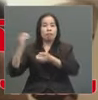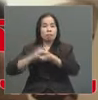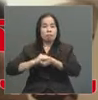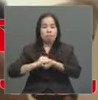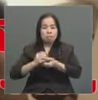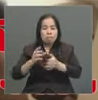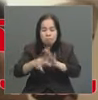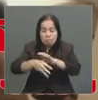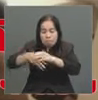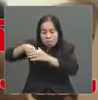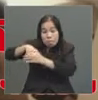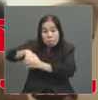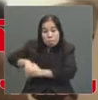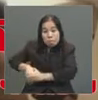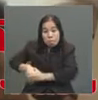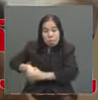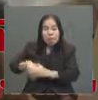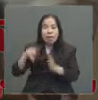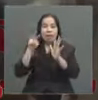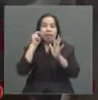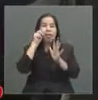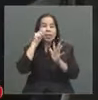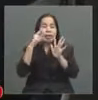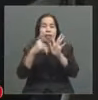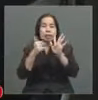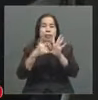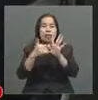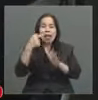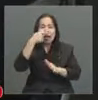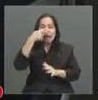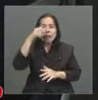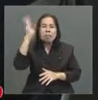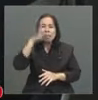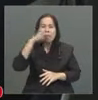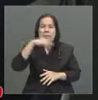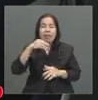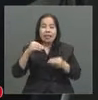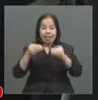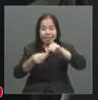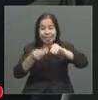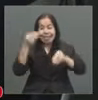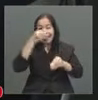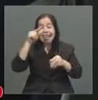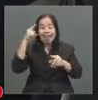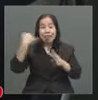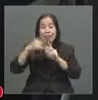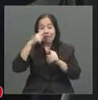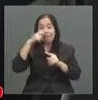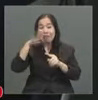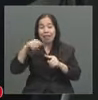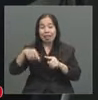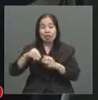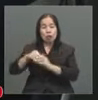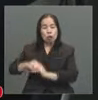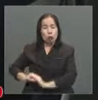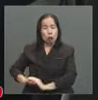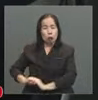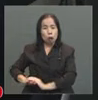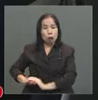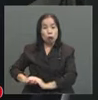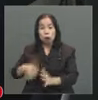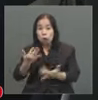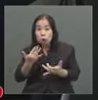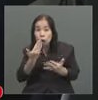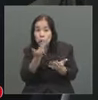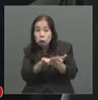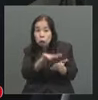ฮอล์ครับเมื่อวานมีการจับกุมถึง 1,200 แกลลอนในท้องที่กรุงเทพมหานครผมยืนยันว่าถือเป็น